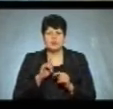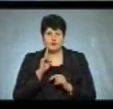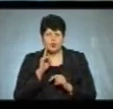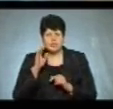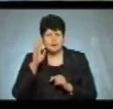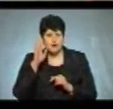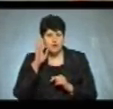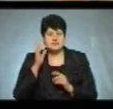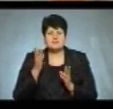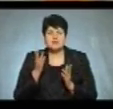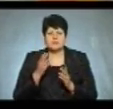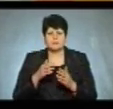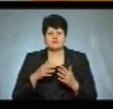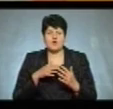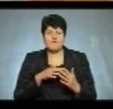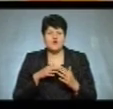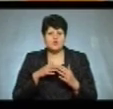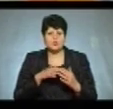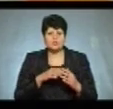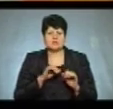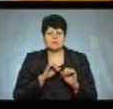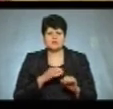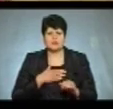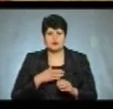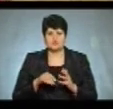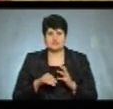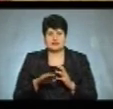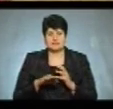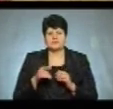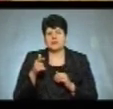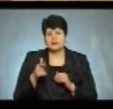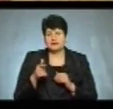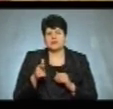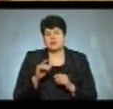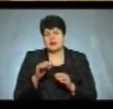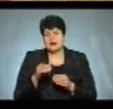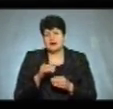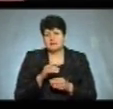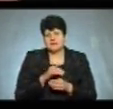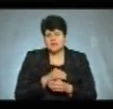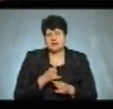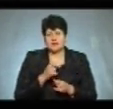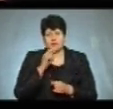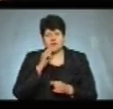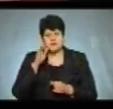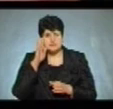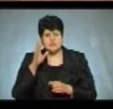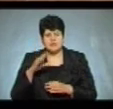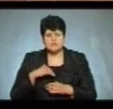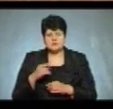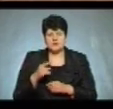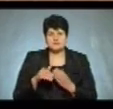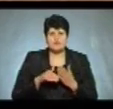хлопцям, які воюють, які відстоюють нашу землю. Галина Середницька ліпить вареники для українських бійців разом з